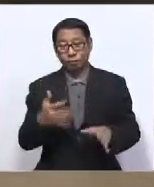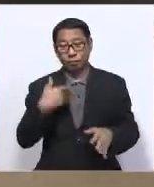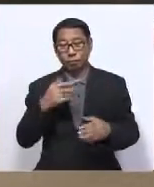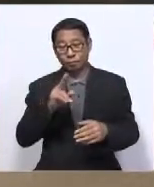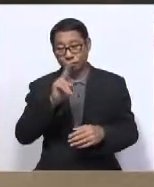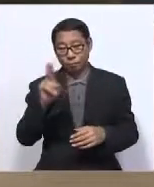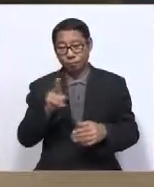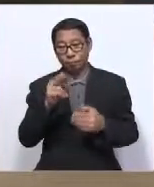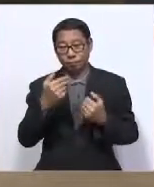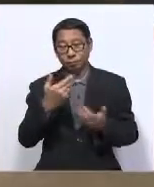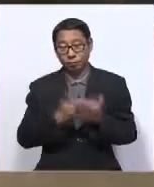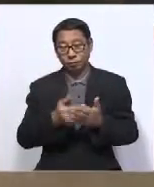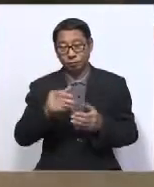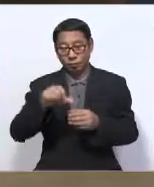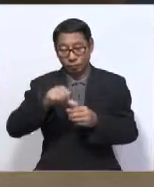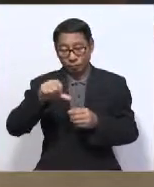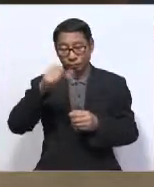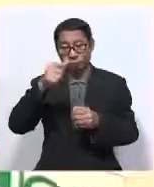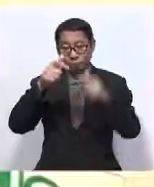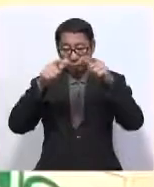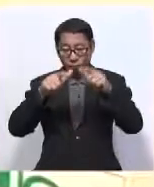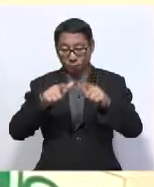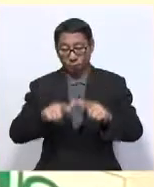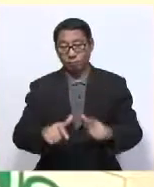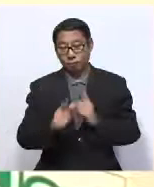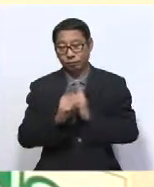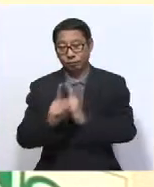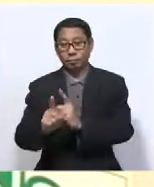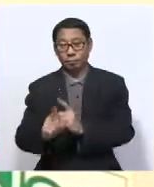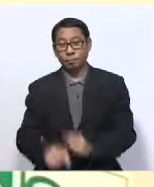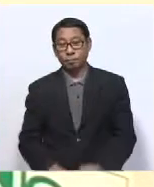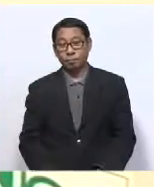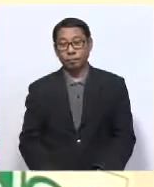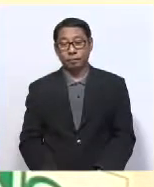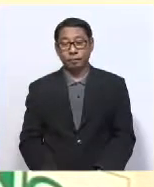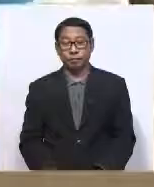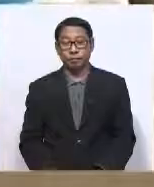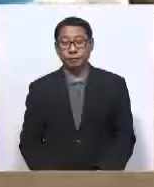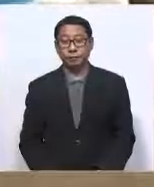เรื่องของการใช้ก็จะทำให้ราคาก๊าซหุงต้มน่าจะลดลงตามไปด้วยเช่นเดียวกันค่ะ